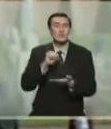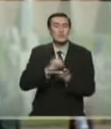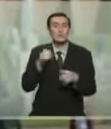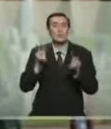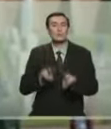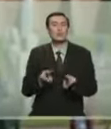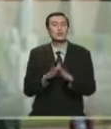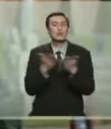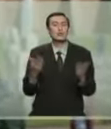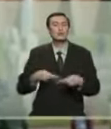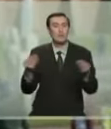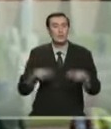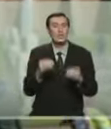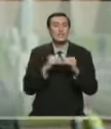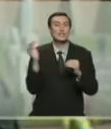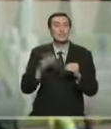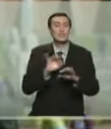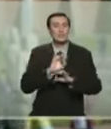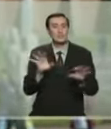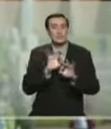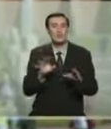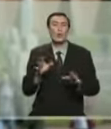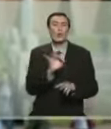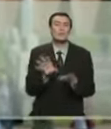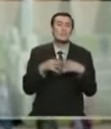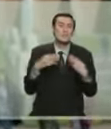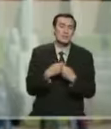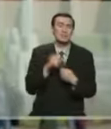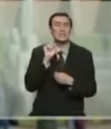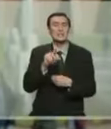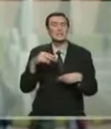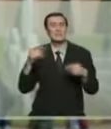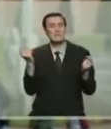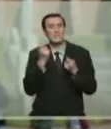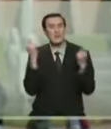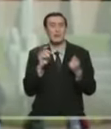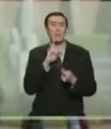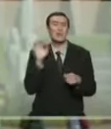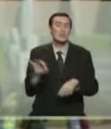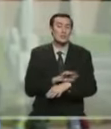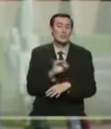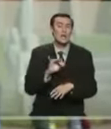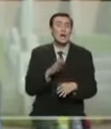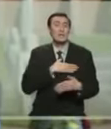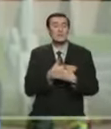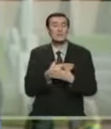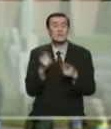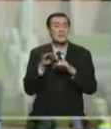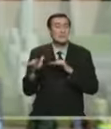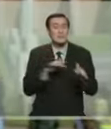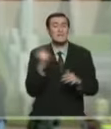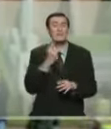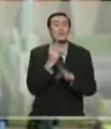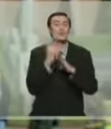такой журнал в 10 тысяч экземпляров. Здесь пишут о семейных ценностях, золотых свадьбах и молодоженах. И все же общественные деятели призывают в